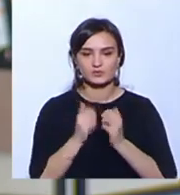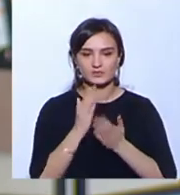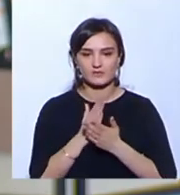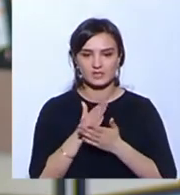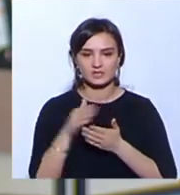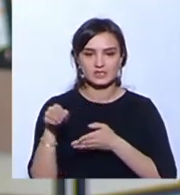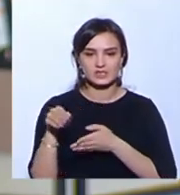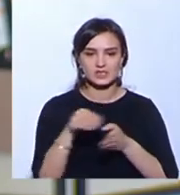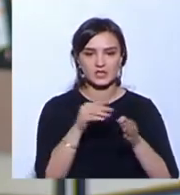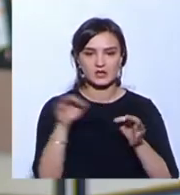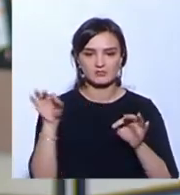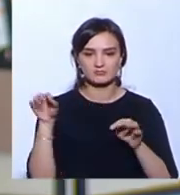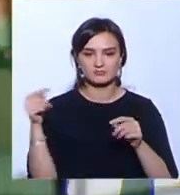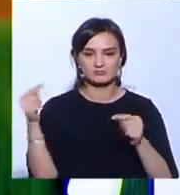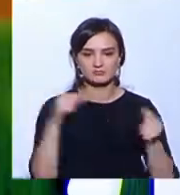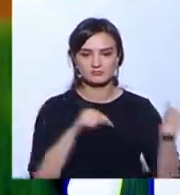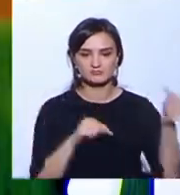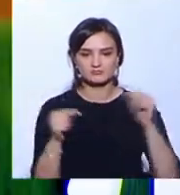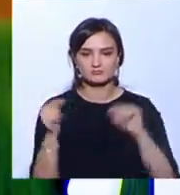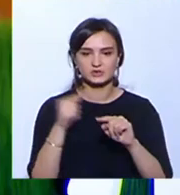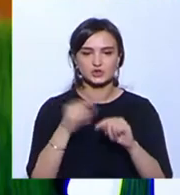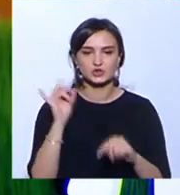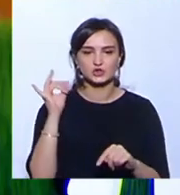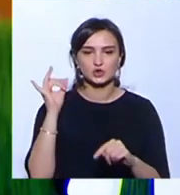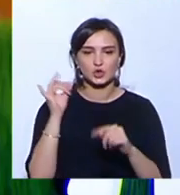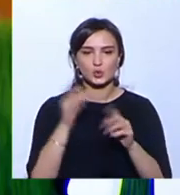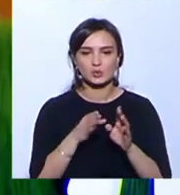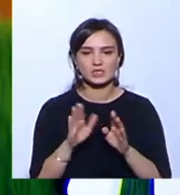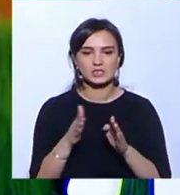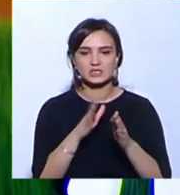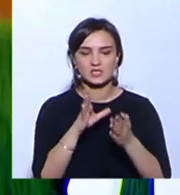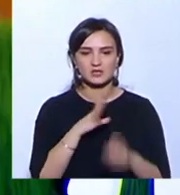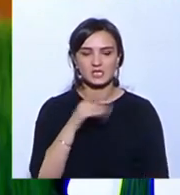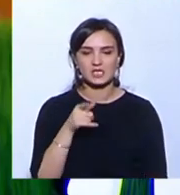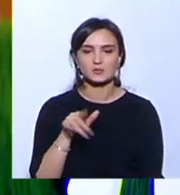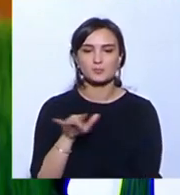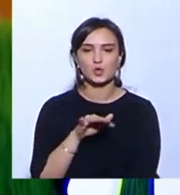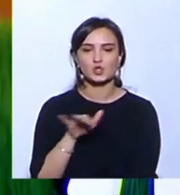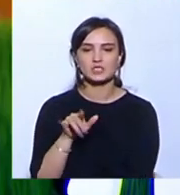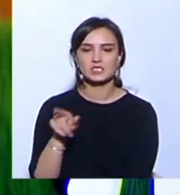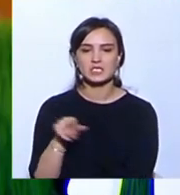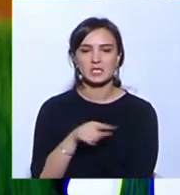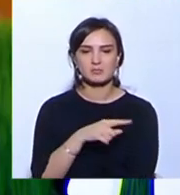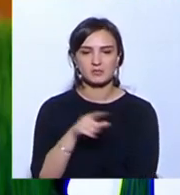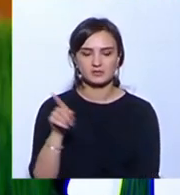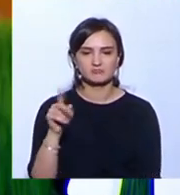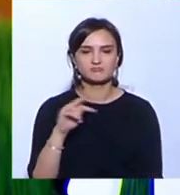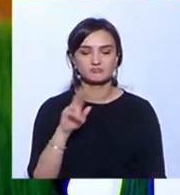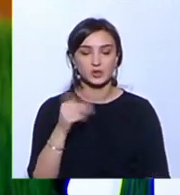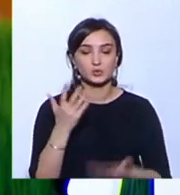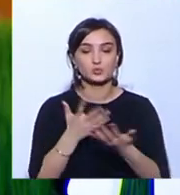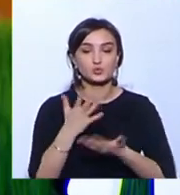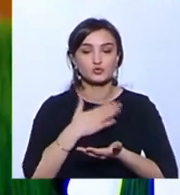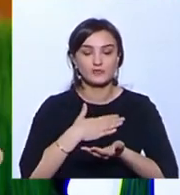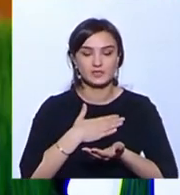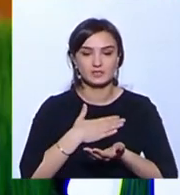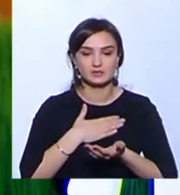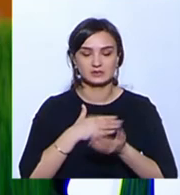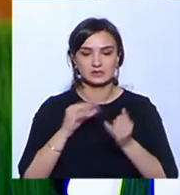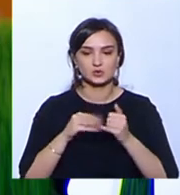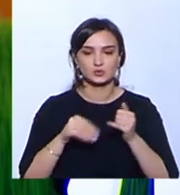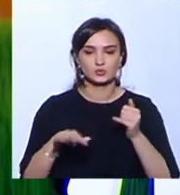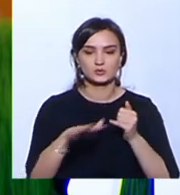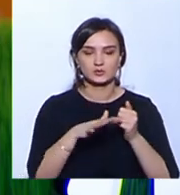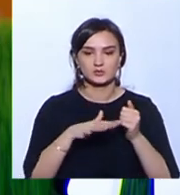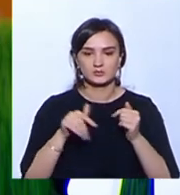გზათა გასაყარზე. ეს არის ისტორიული მოვლენების გზათა გასაყარი, ეს არის პროცესების გზათა გასაყარი და თუ ჩვენ